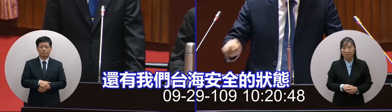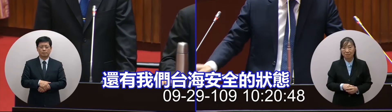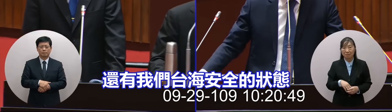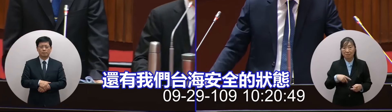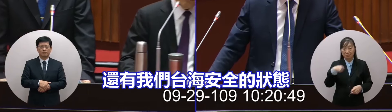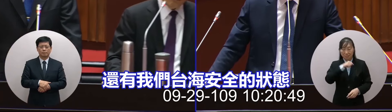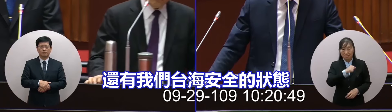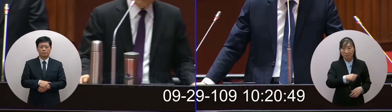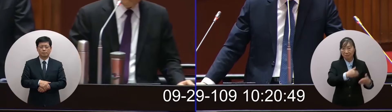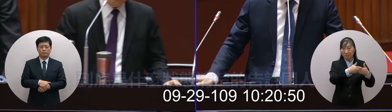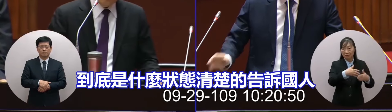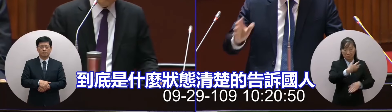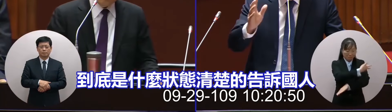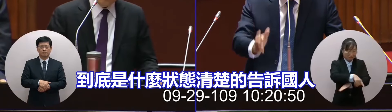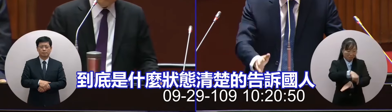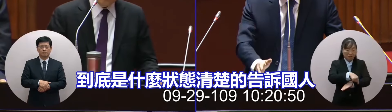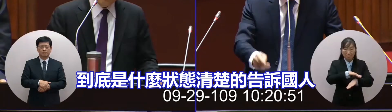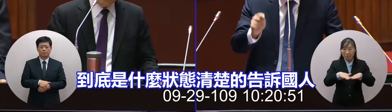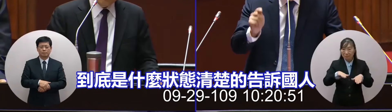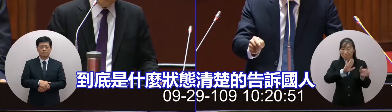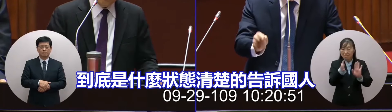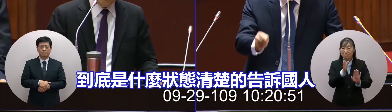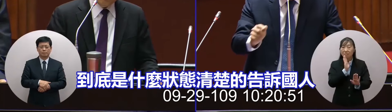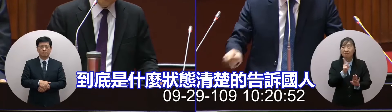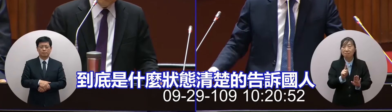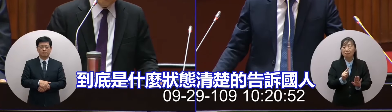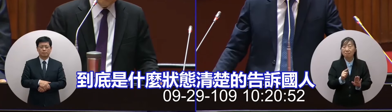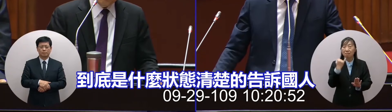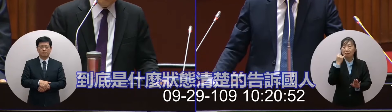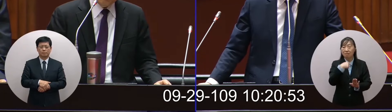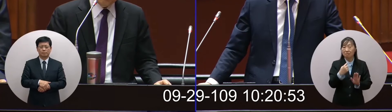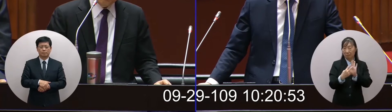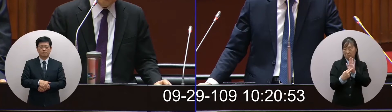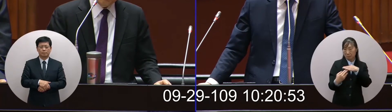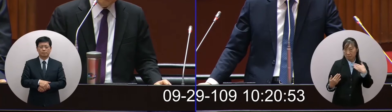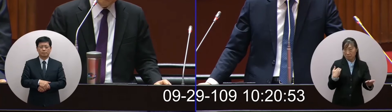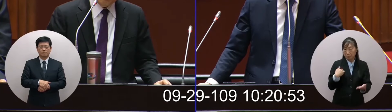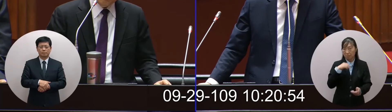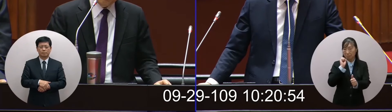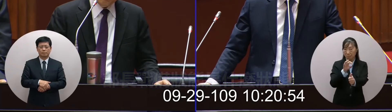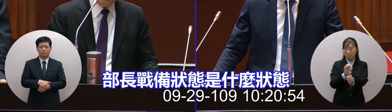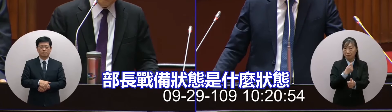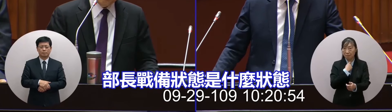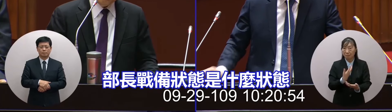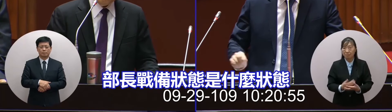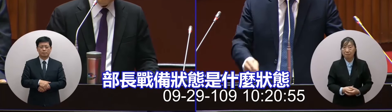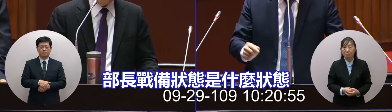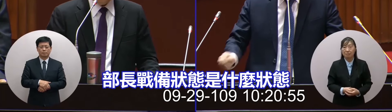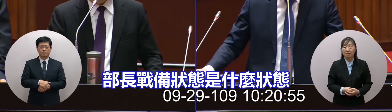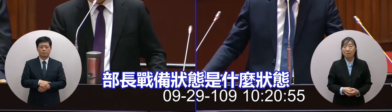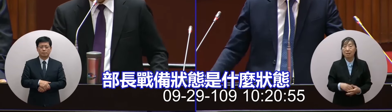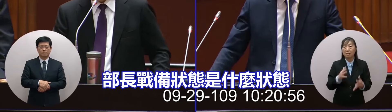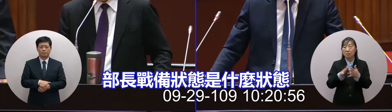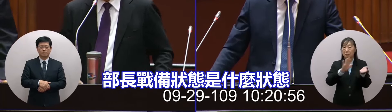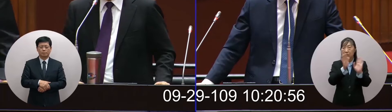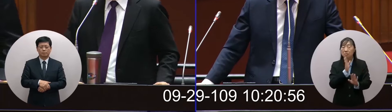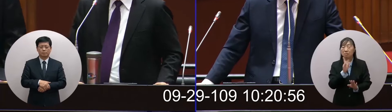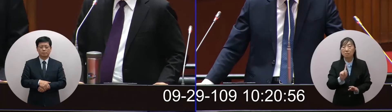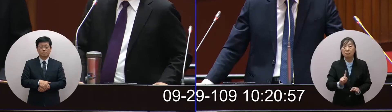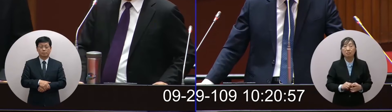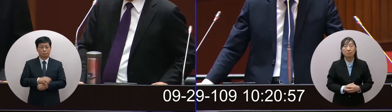们台海安全的状态，到底是什么状态？清楚地告诉国人。部长，战备状态是什么